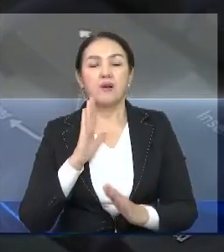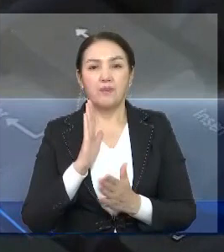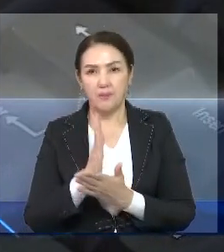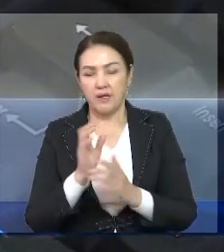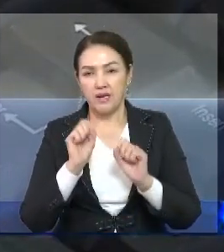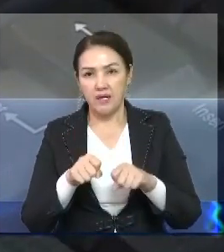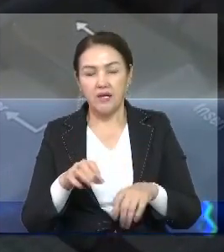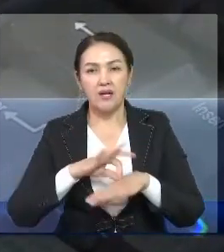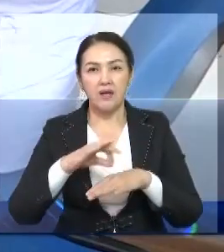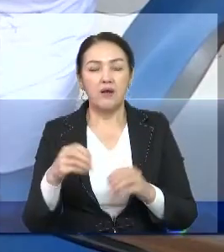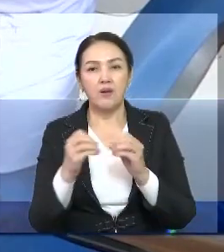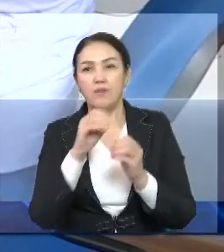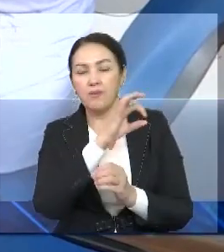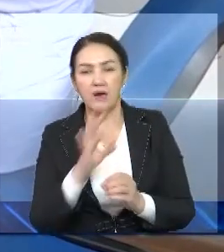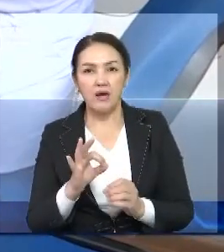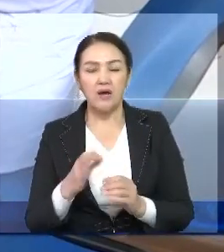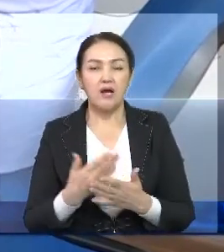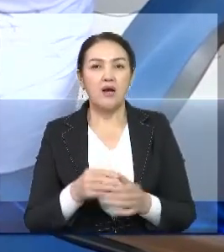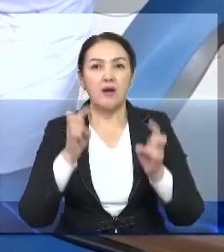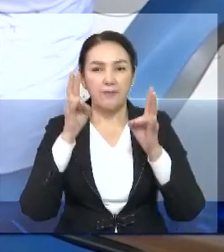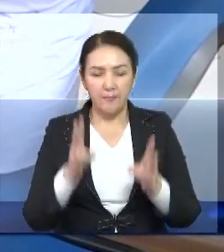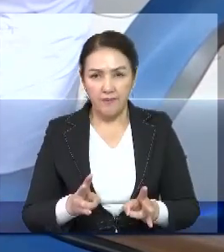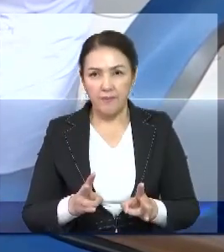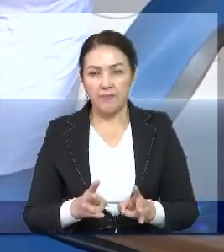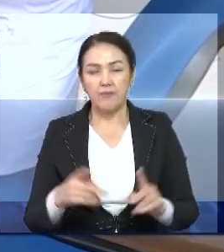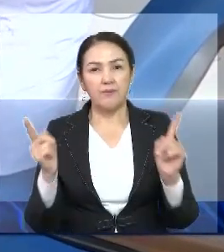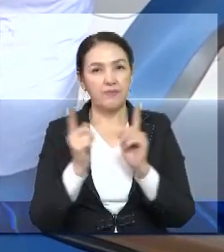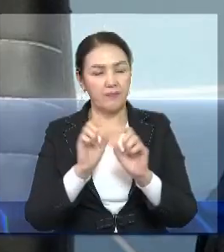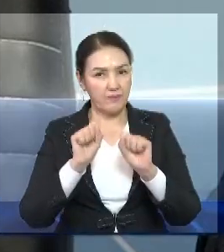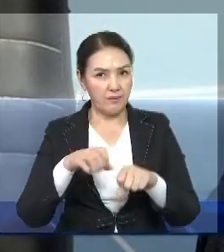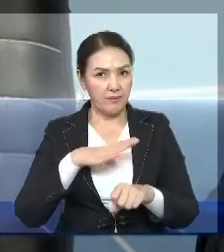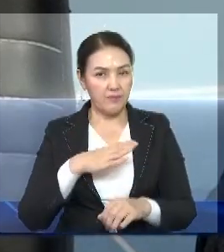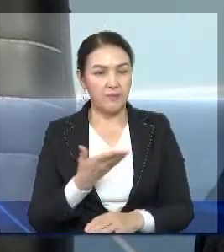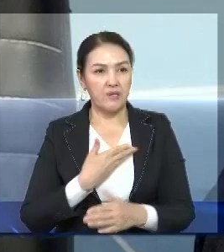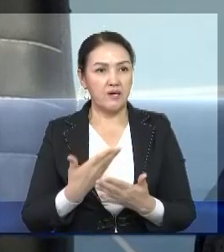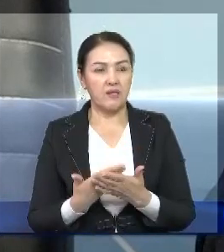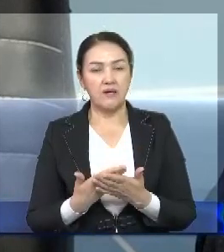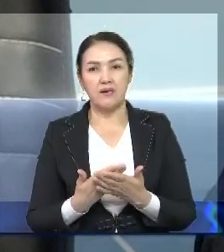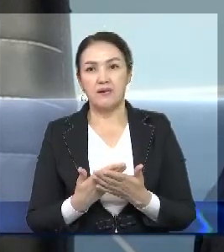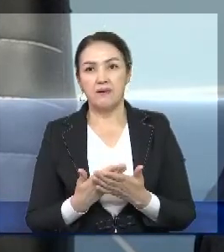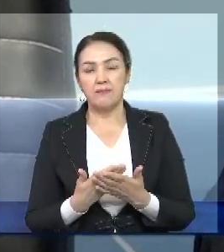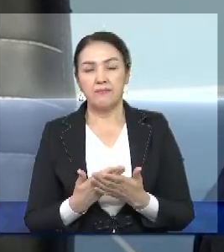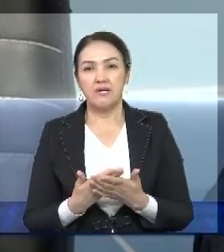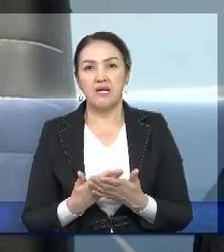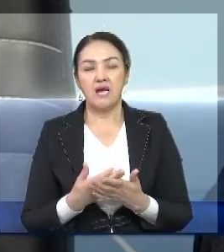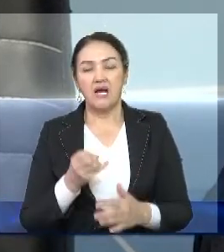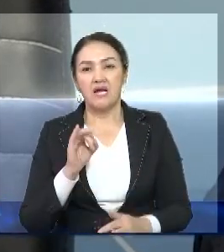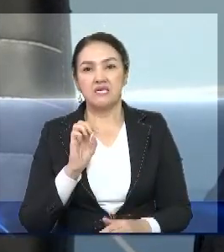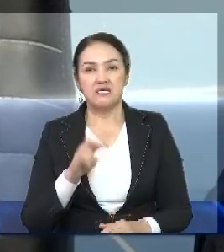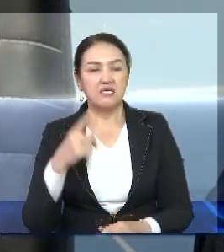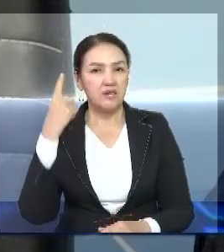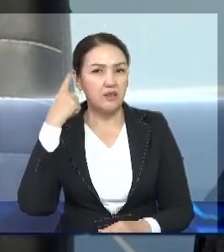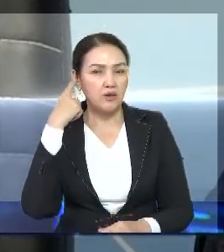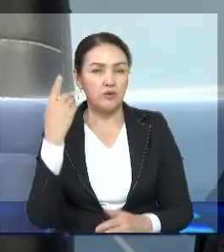ерекшеленеді. Науқастардың 10%-ында мынадай қауіпті асқынулар кездесуі мүмкін. Біздегі асқынулардың бірі бұл атит.